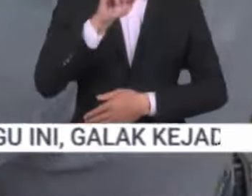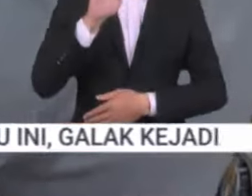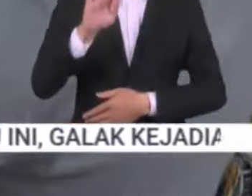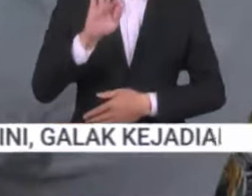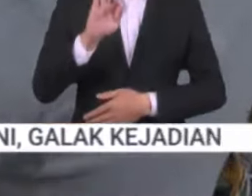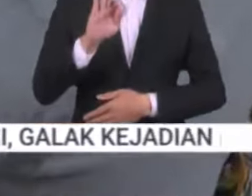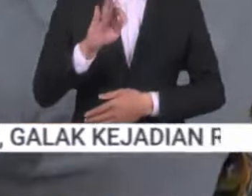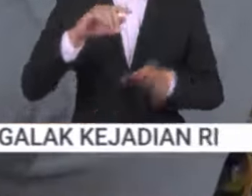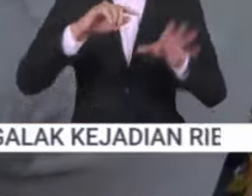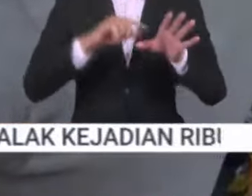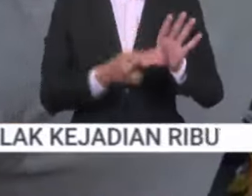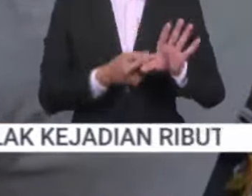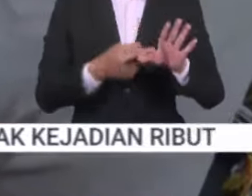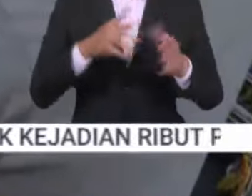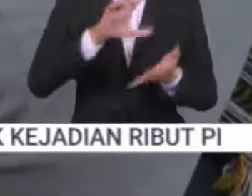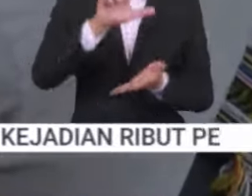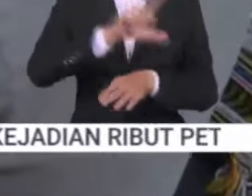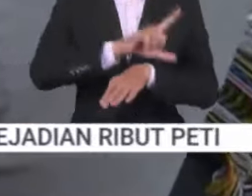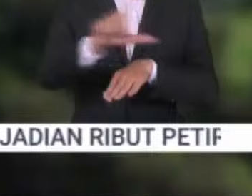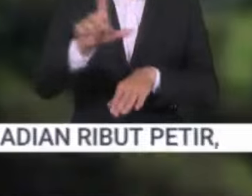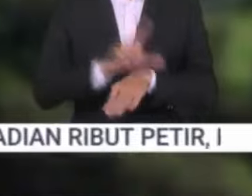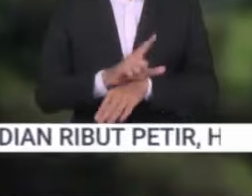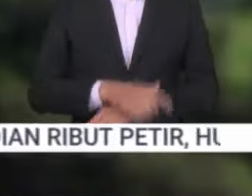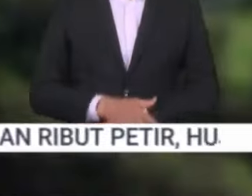berlangsung di Ujana Kewangan Labuan.